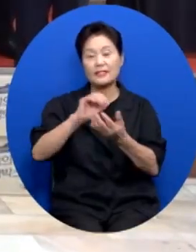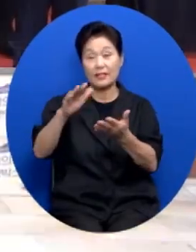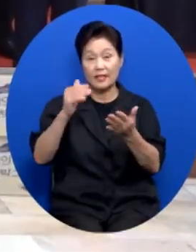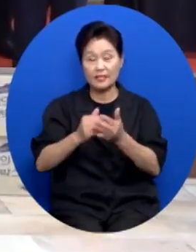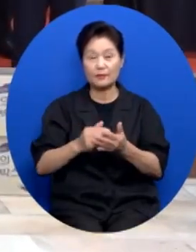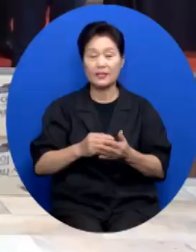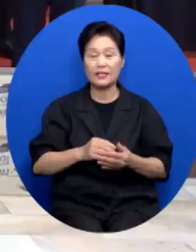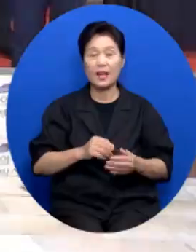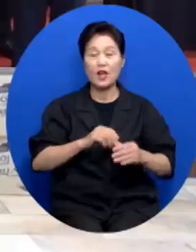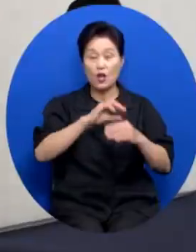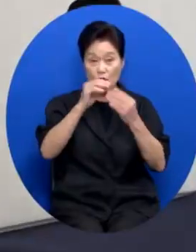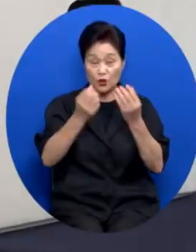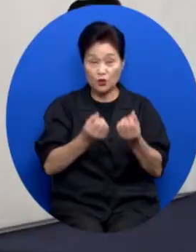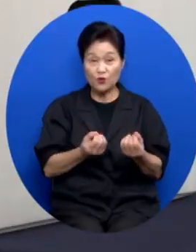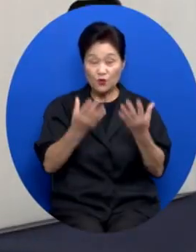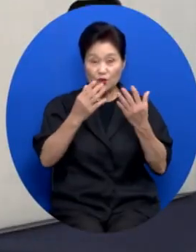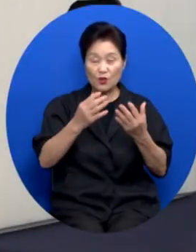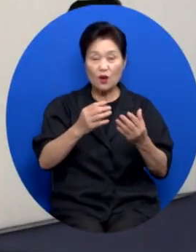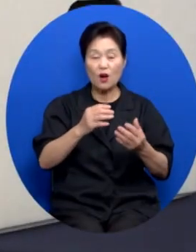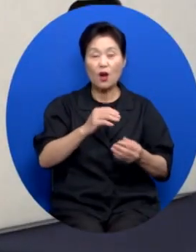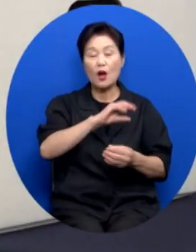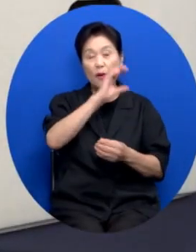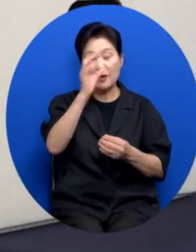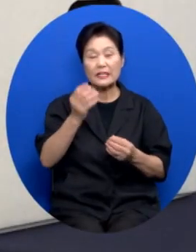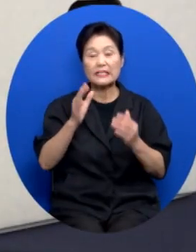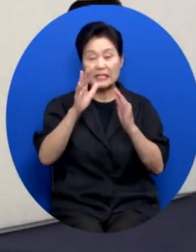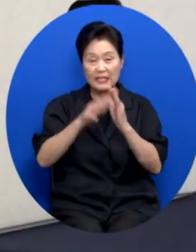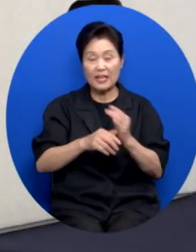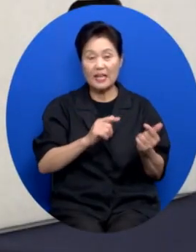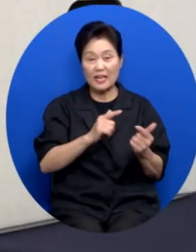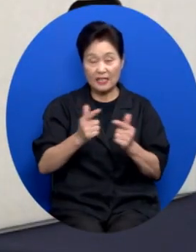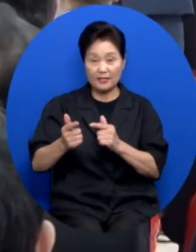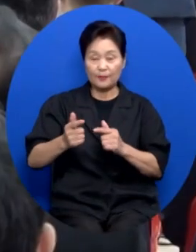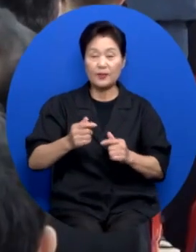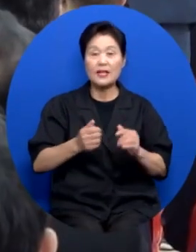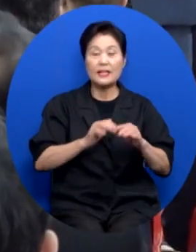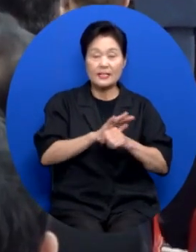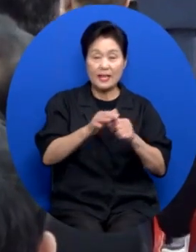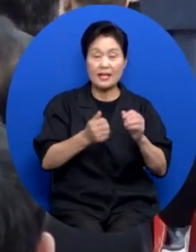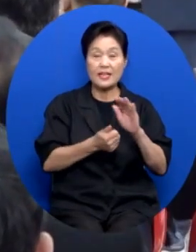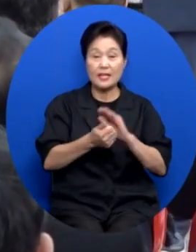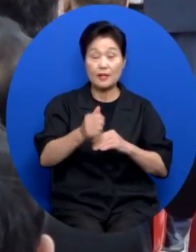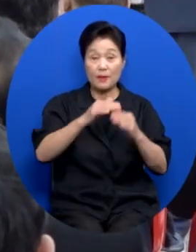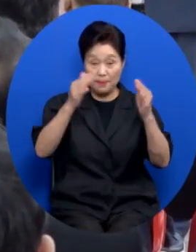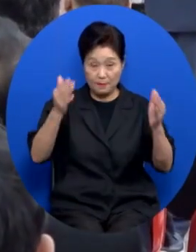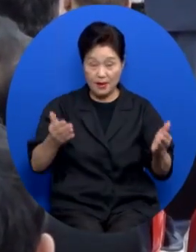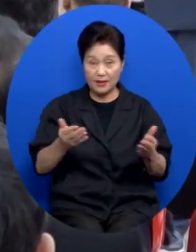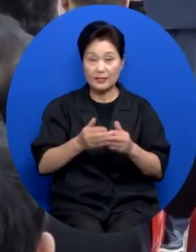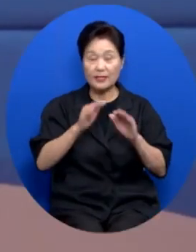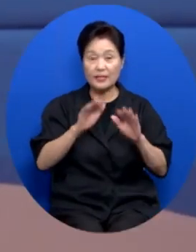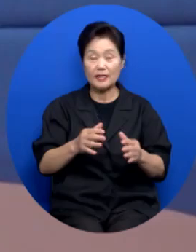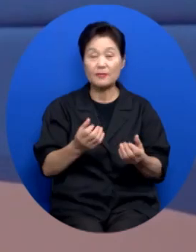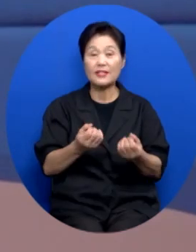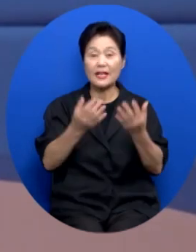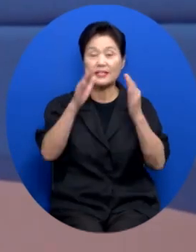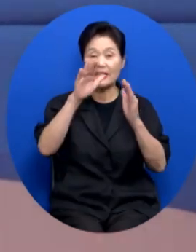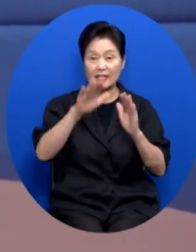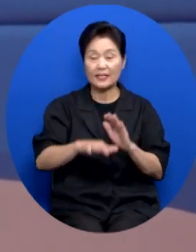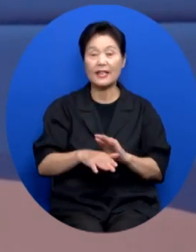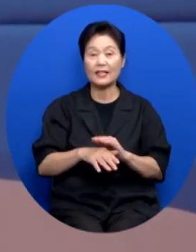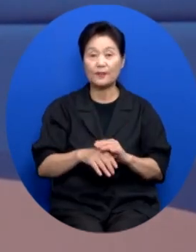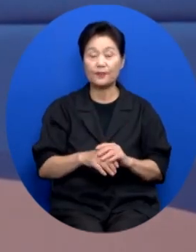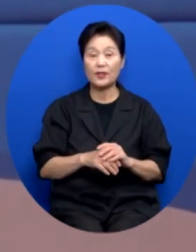등 생필품과 식료품을 13년째 지원한 사랑의 희망박스. 이번 행사에 구피풀 이영훈